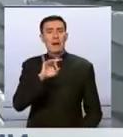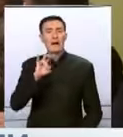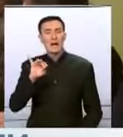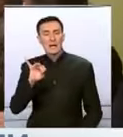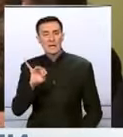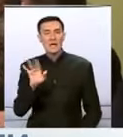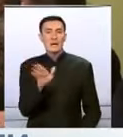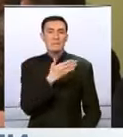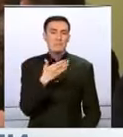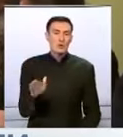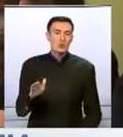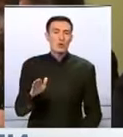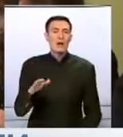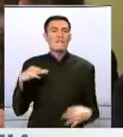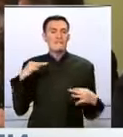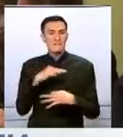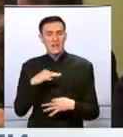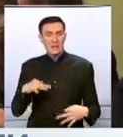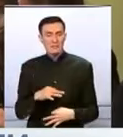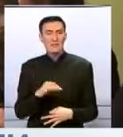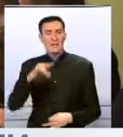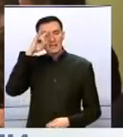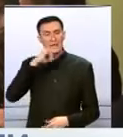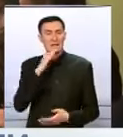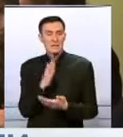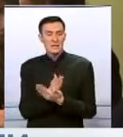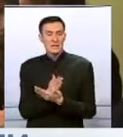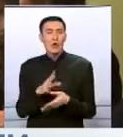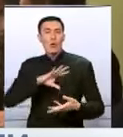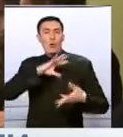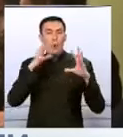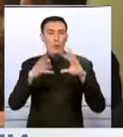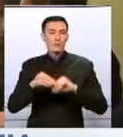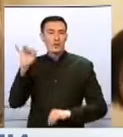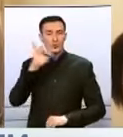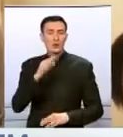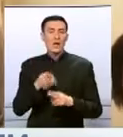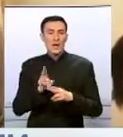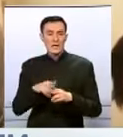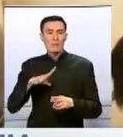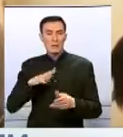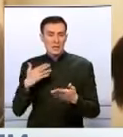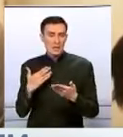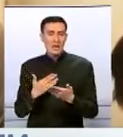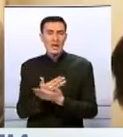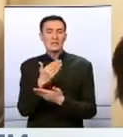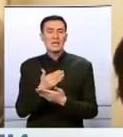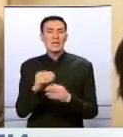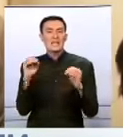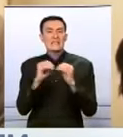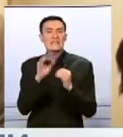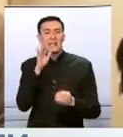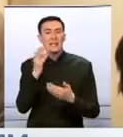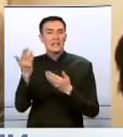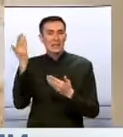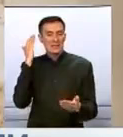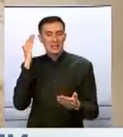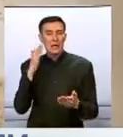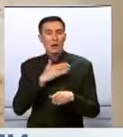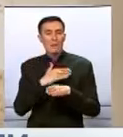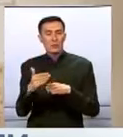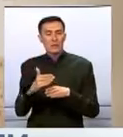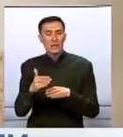Между венграми и торгайскими мадьярами есть общие корни. Это было доказано еще 10 лет назад с помощью генетических исследований. После